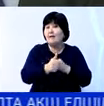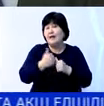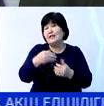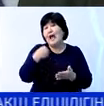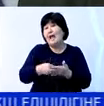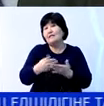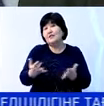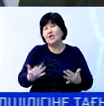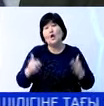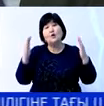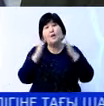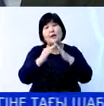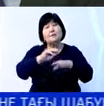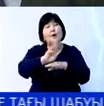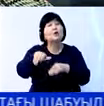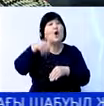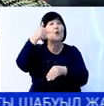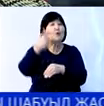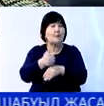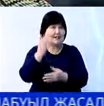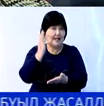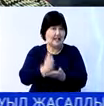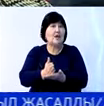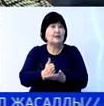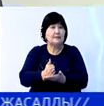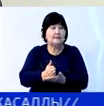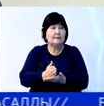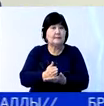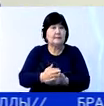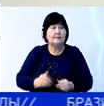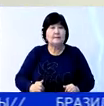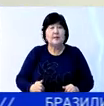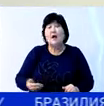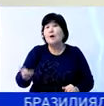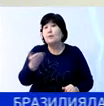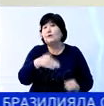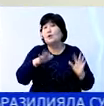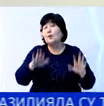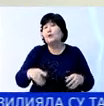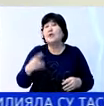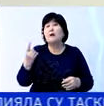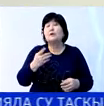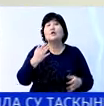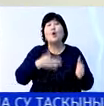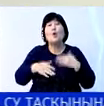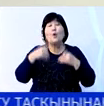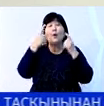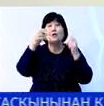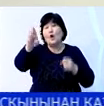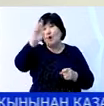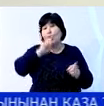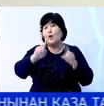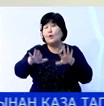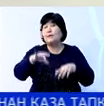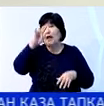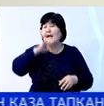инвестиция тарту, баспанамен қамтуда көш басында келеміз. Біз оның Григорьевич, үшін қуанышты хабар. Үкімет отырысында